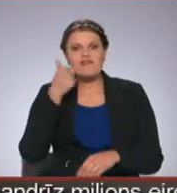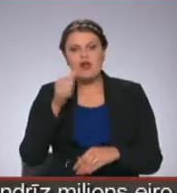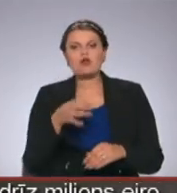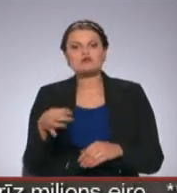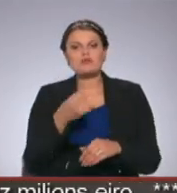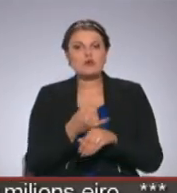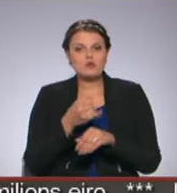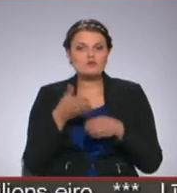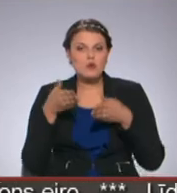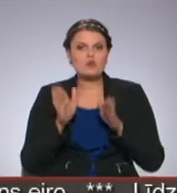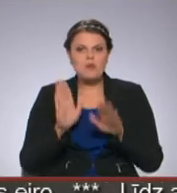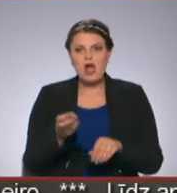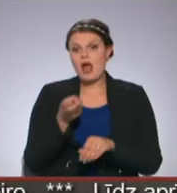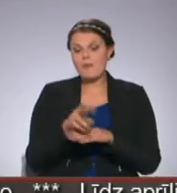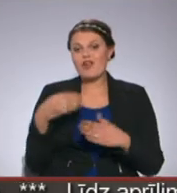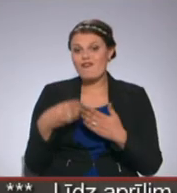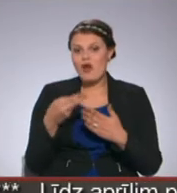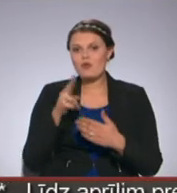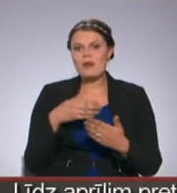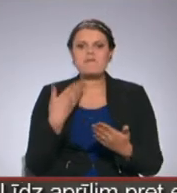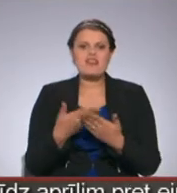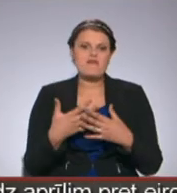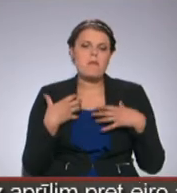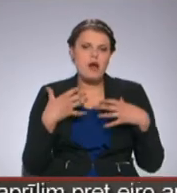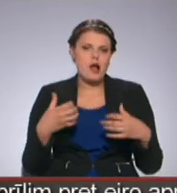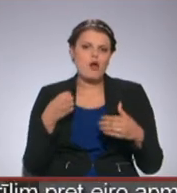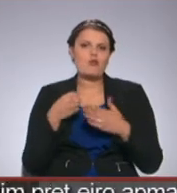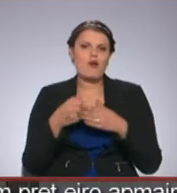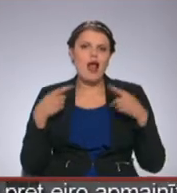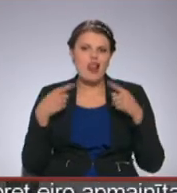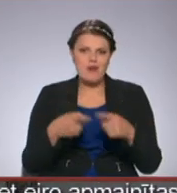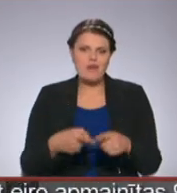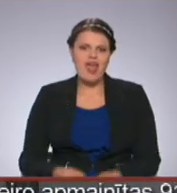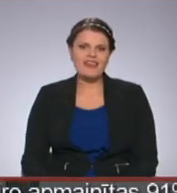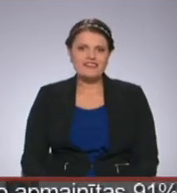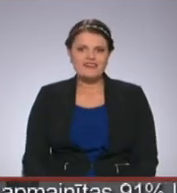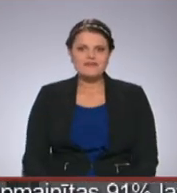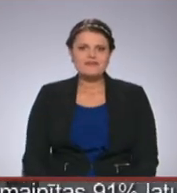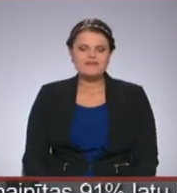par apmeklēšanas vērtu un piedāvājumiem bagātu gala mērķi. Aiga Vendeliņa, Arturs Gruzdiņš, Vidzemes televīzija.